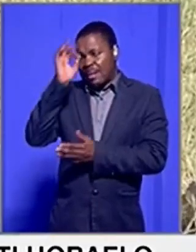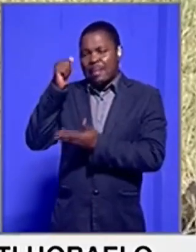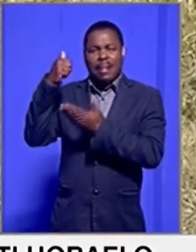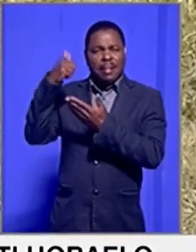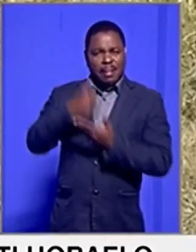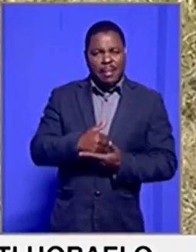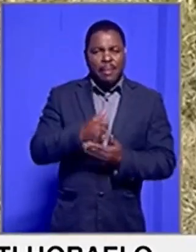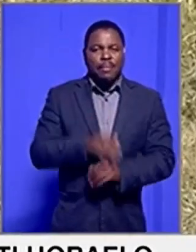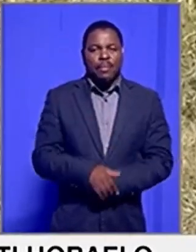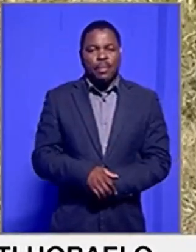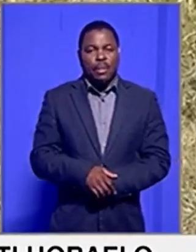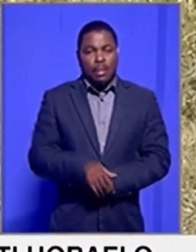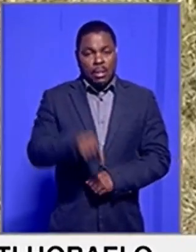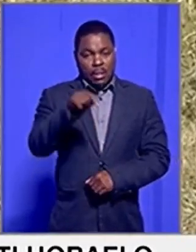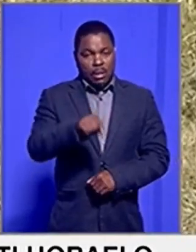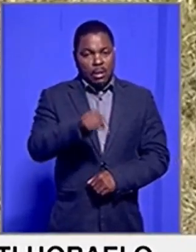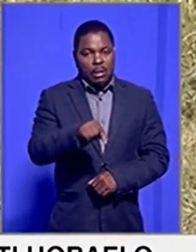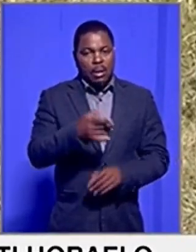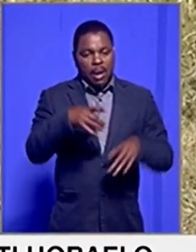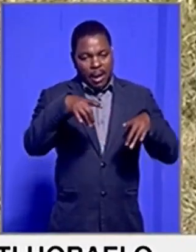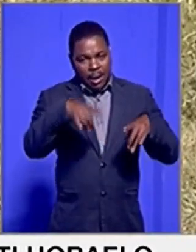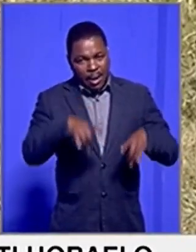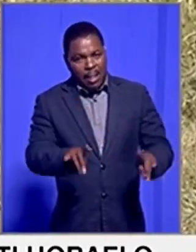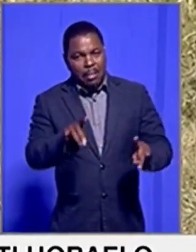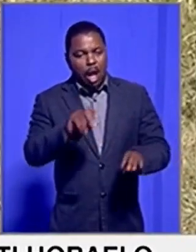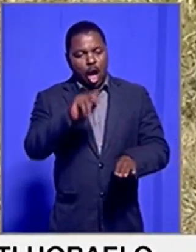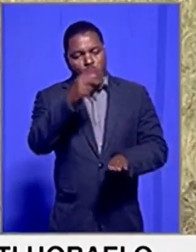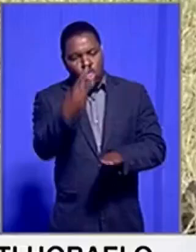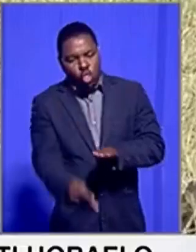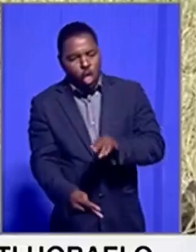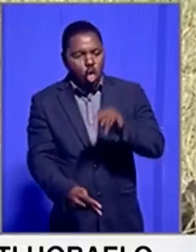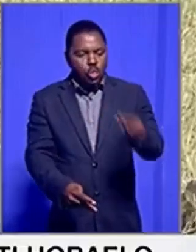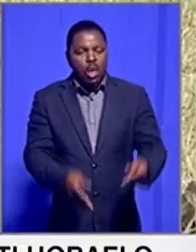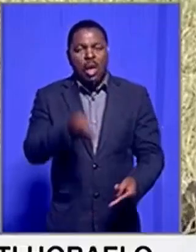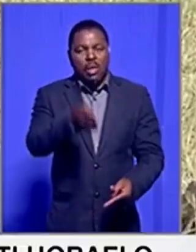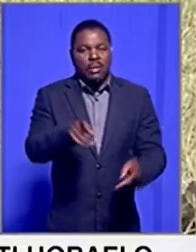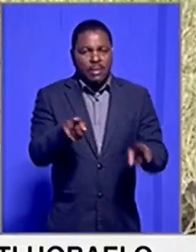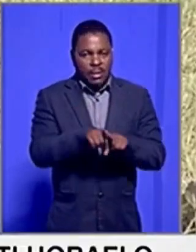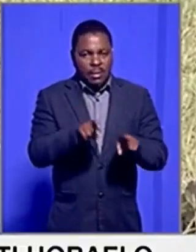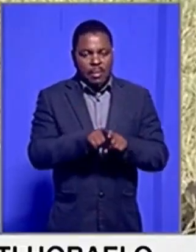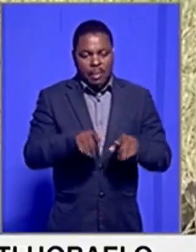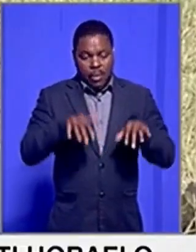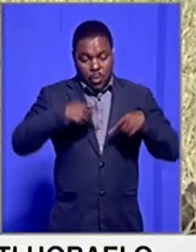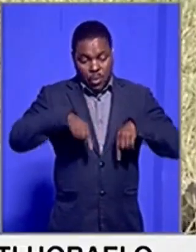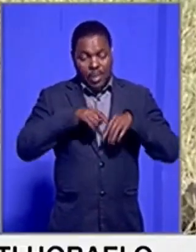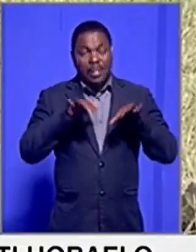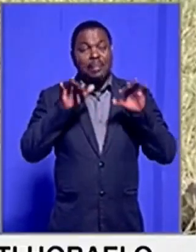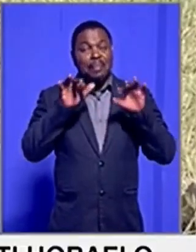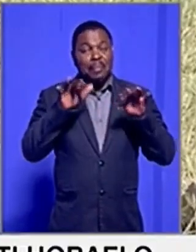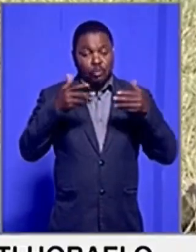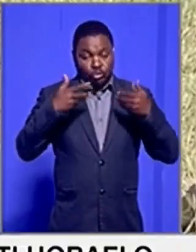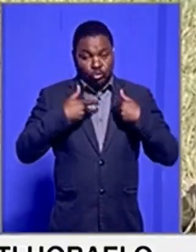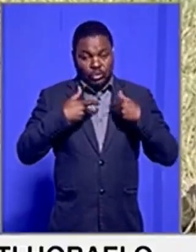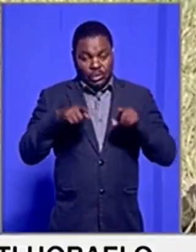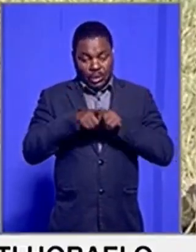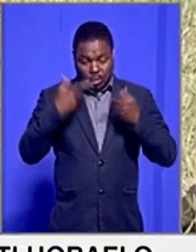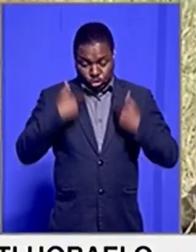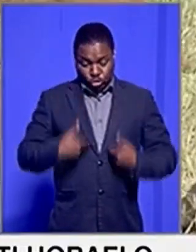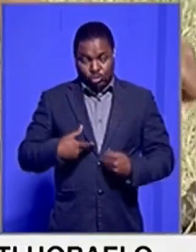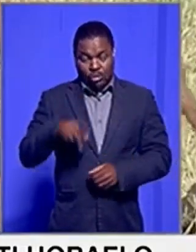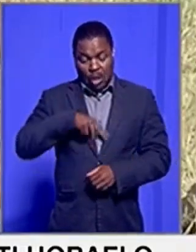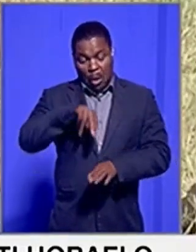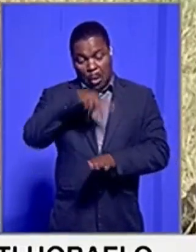le diphologolo tse di welang mo teng. Go na le rona batho ba maoto a mabedi